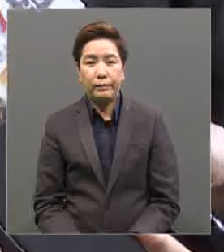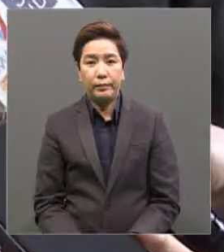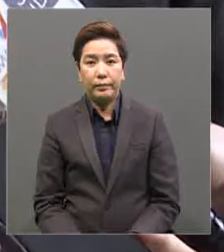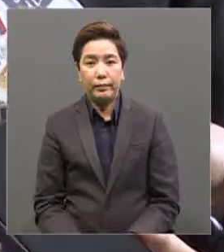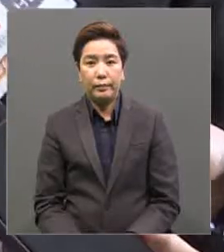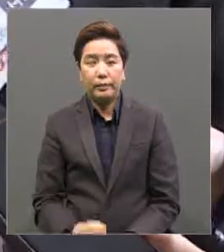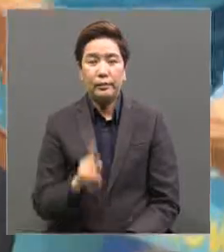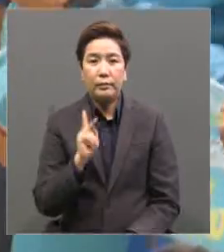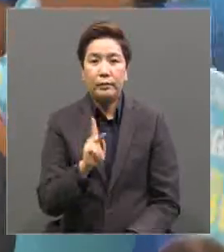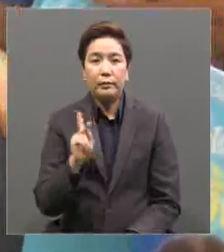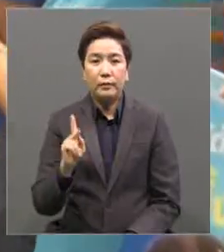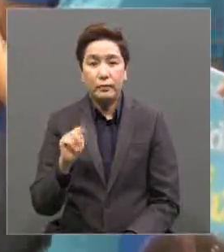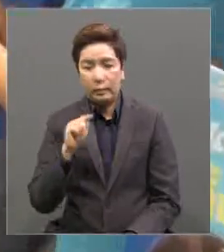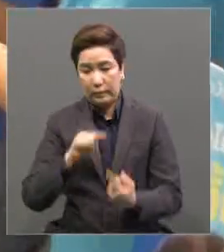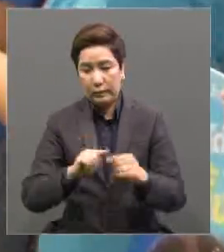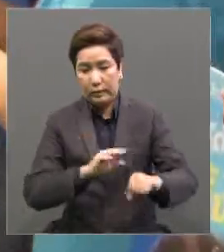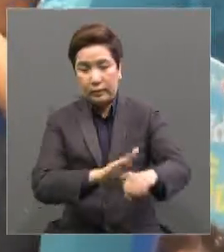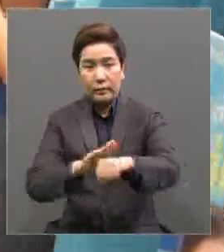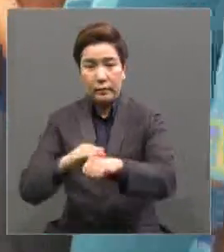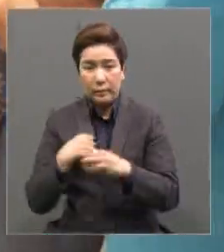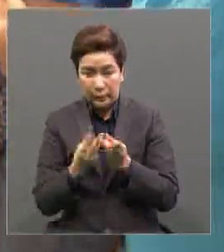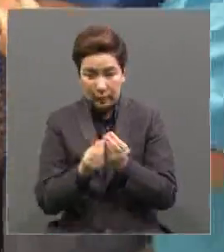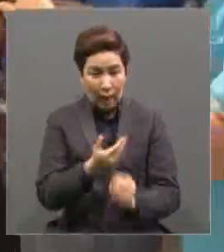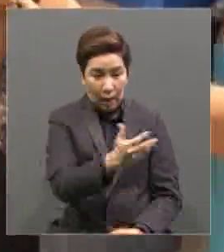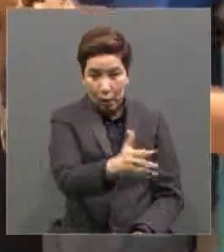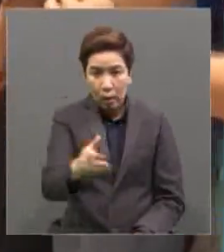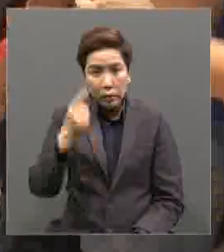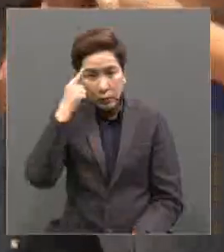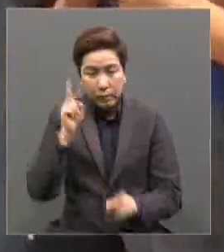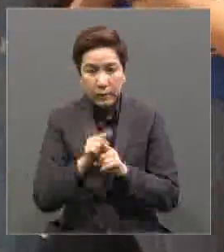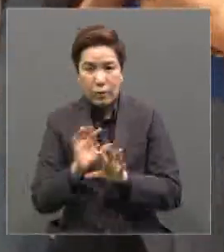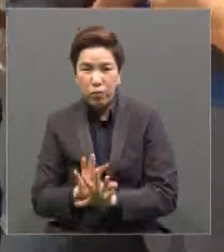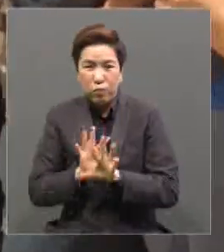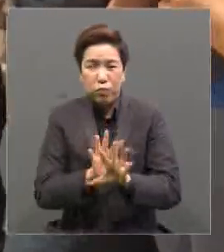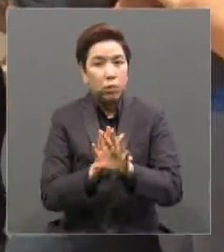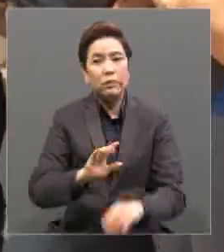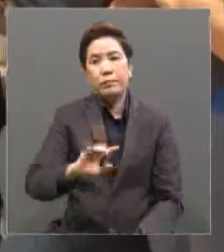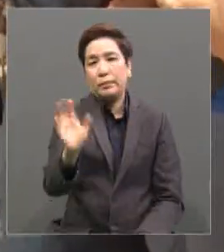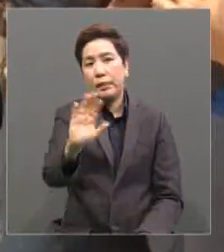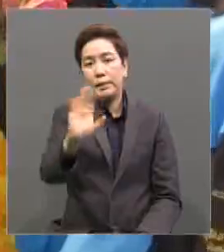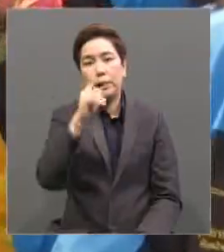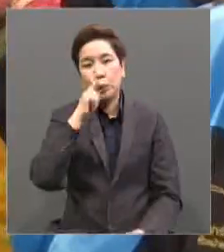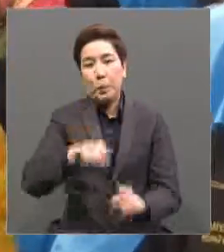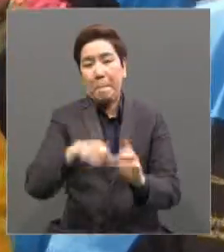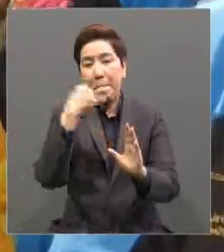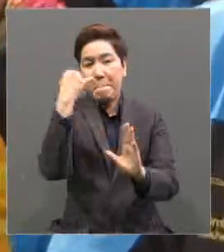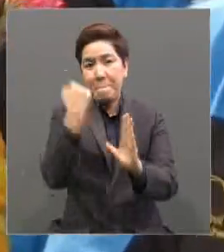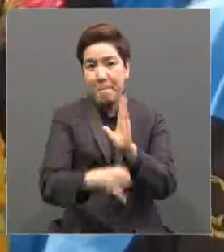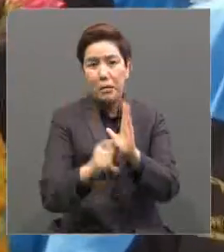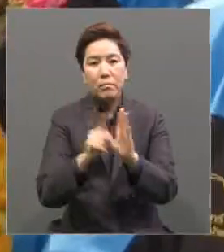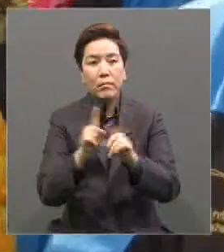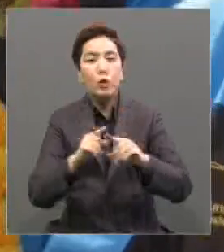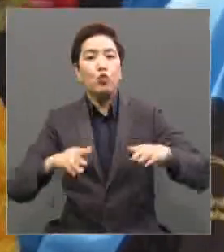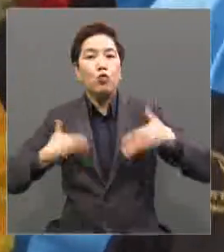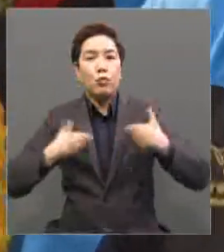กกต.ยังย้ำเตือนผู้สมัครหลังได้หมายเลขไปแล้วนะครับว่าไม่ควรจัดกระบวนแห่ไปตามสถานที่ต่างๆเพราะว่าอาจจะเข้าข่ายการจัดมหรส